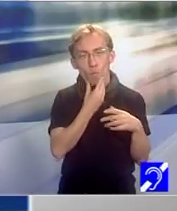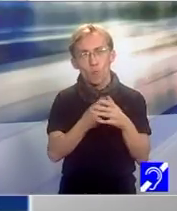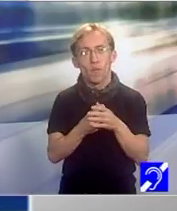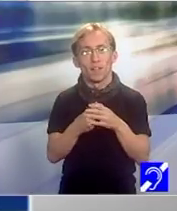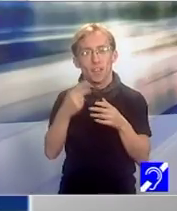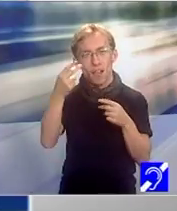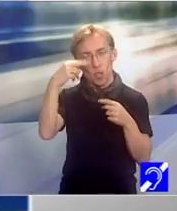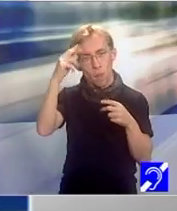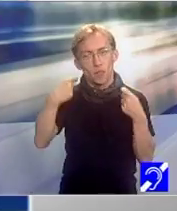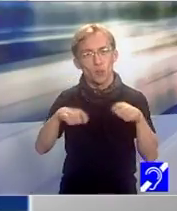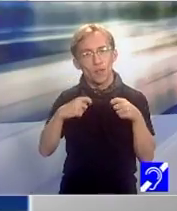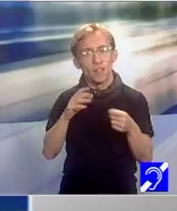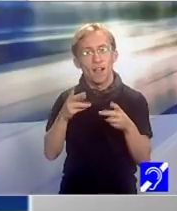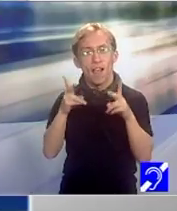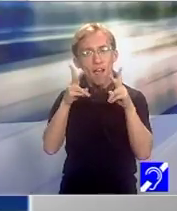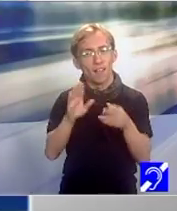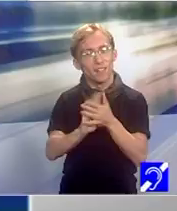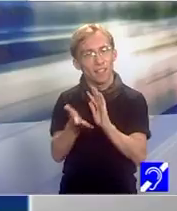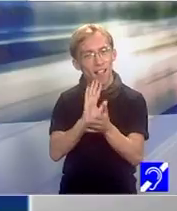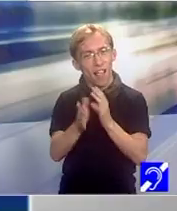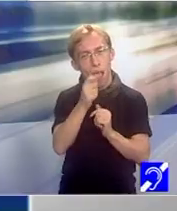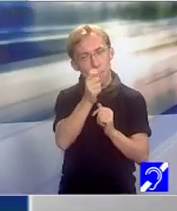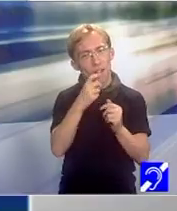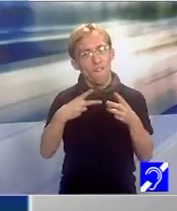domnilor, vă spun și eu în încheierea ediției de astăzi a emisiunii noastre